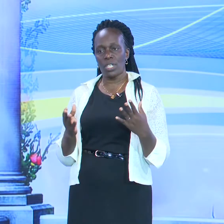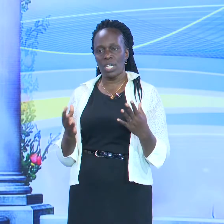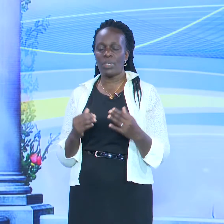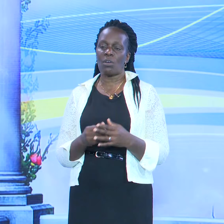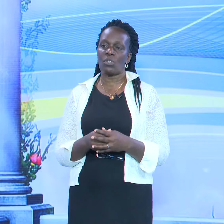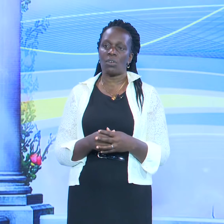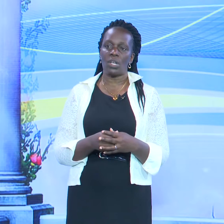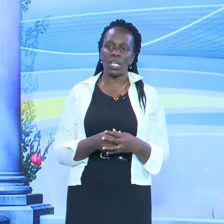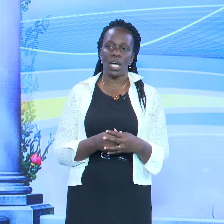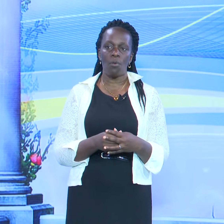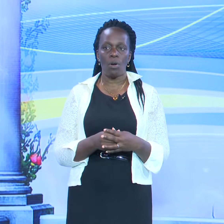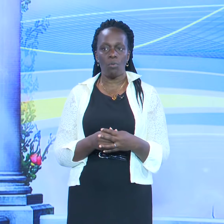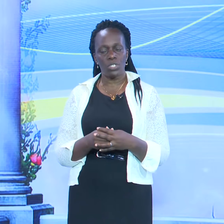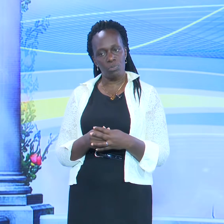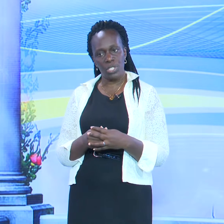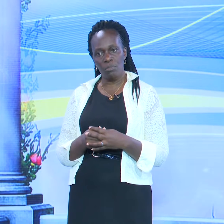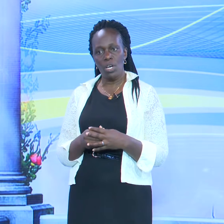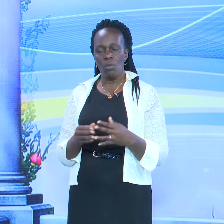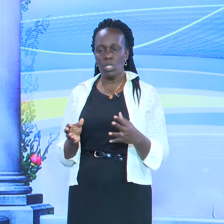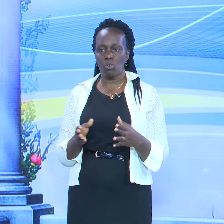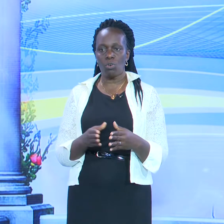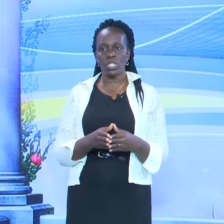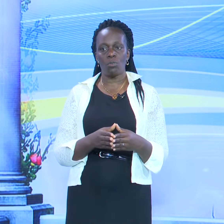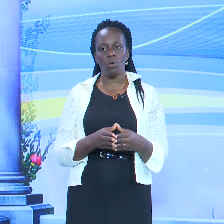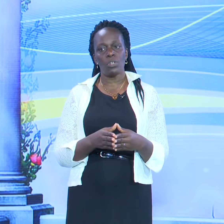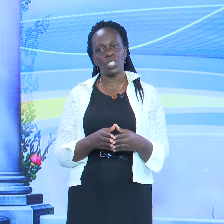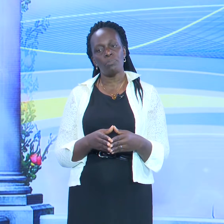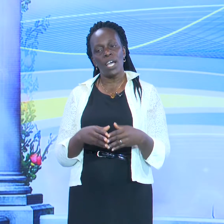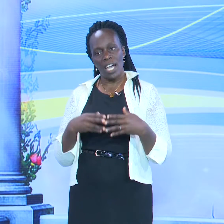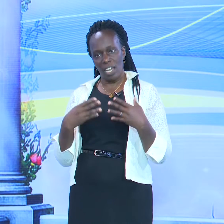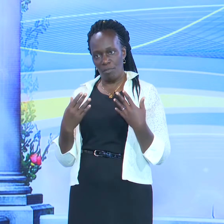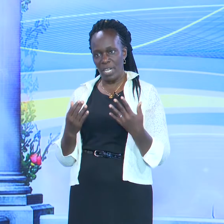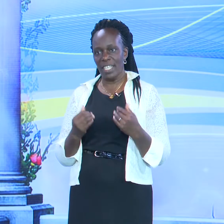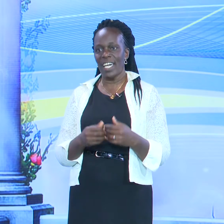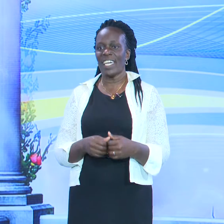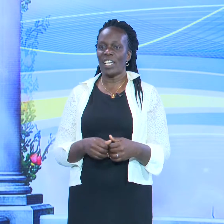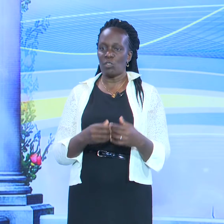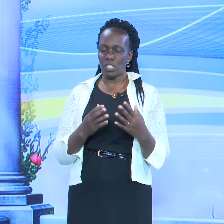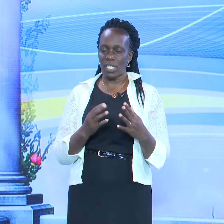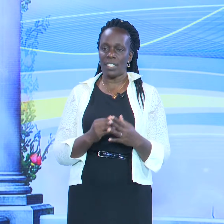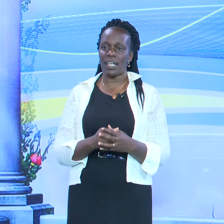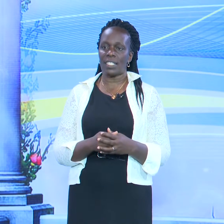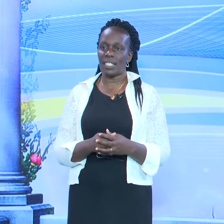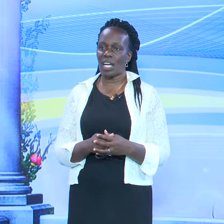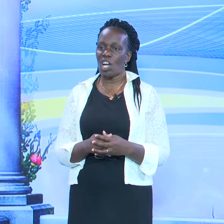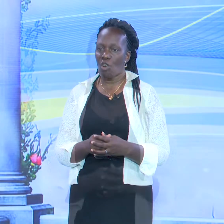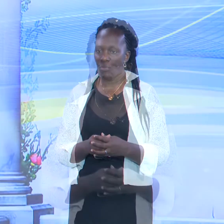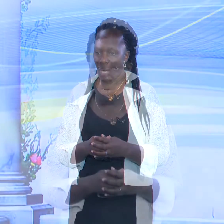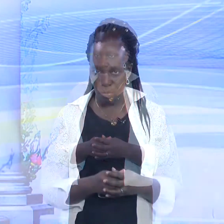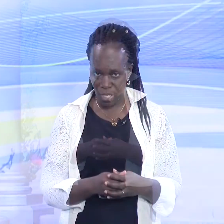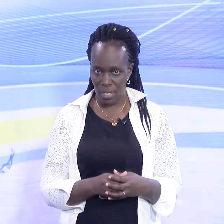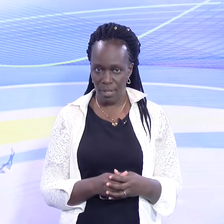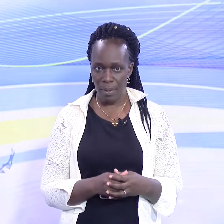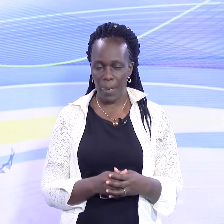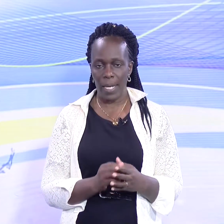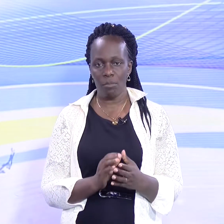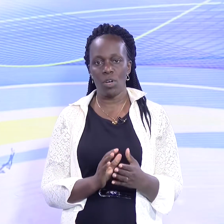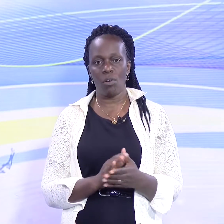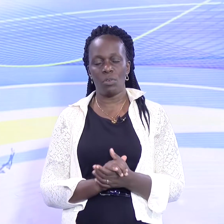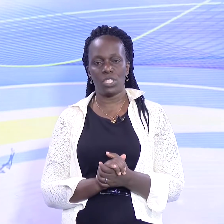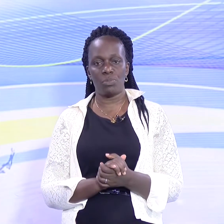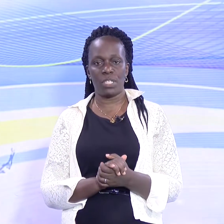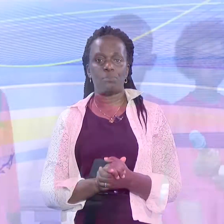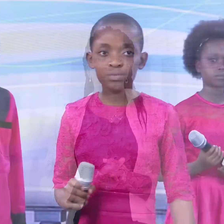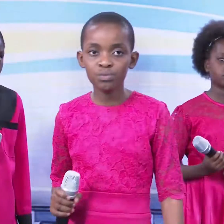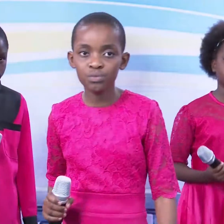hivyo ningependa kualika our worship team watuongoze kwa worship, alafu baadaye tutaingia katika maombi. Karibu